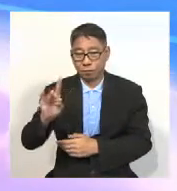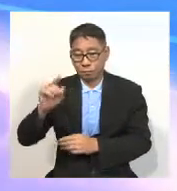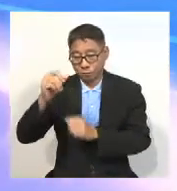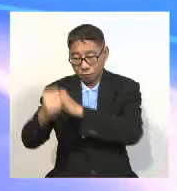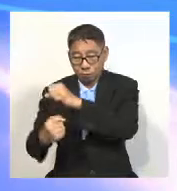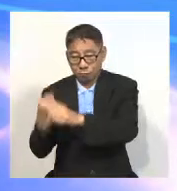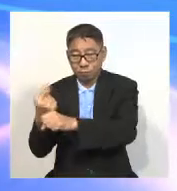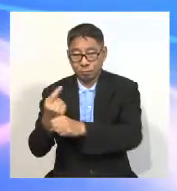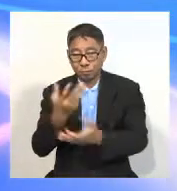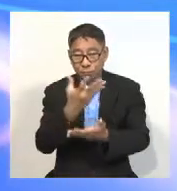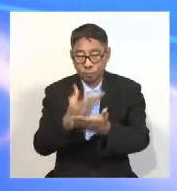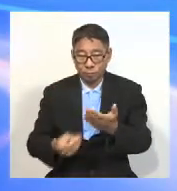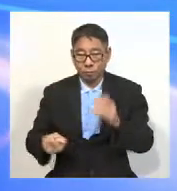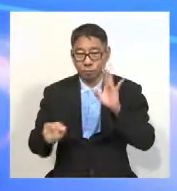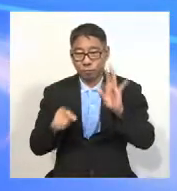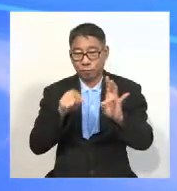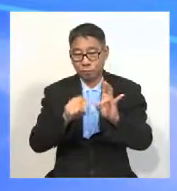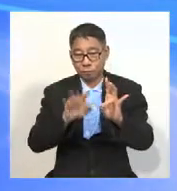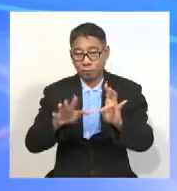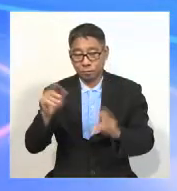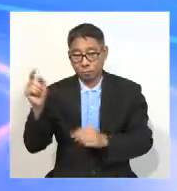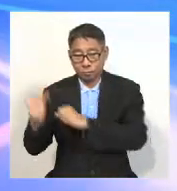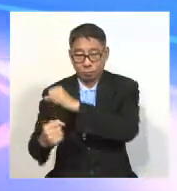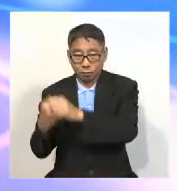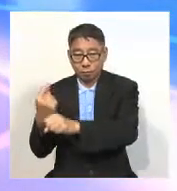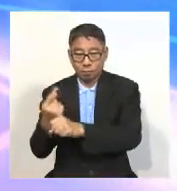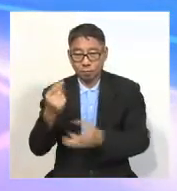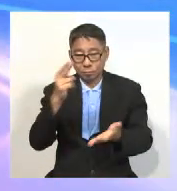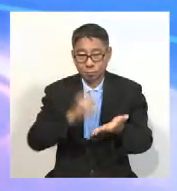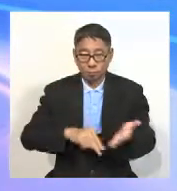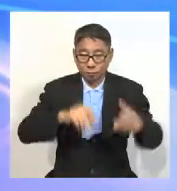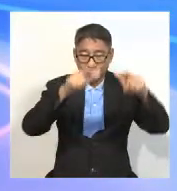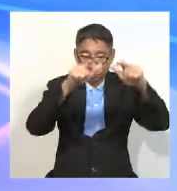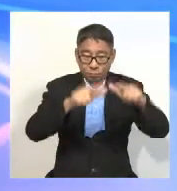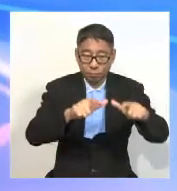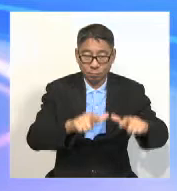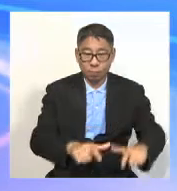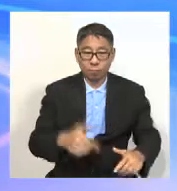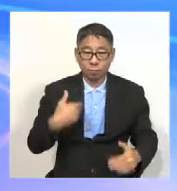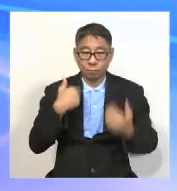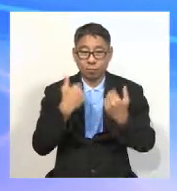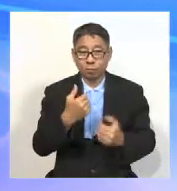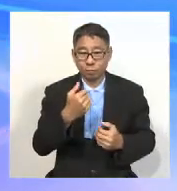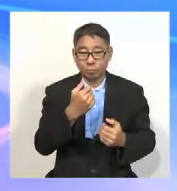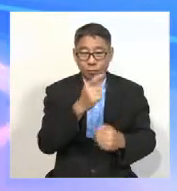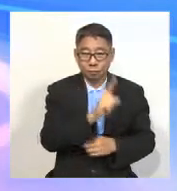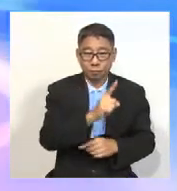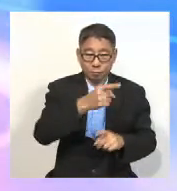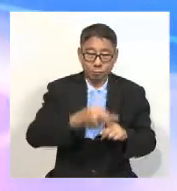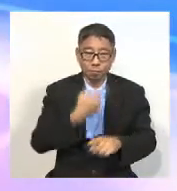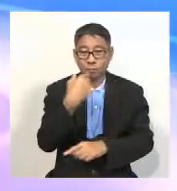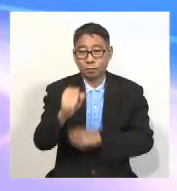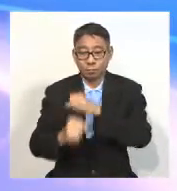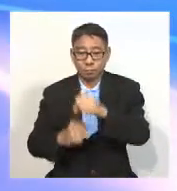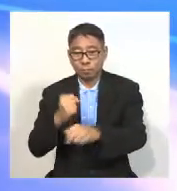12-18 ต่อปีเหลือร้อยละ 7.5 ต่อปีตรงนี้เนี่ยปรับลดเป็นการถาวรเลยนะคะจะมีผลตั้งแต่วันที่1ตุ